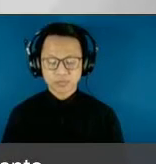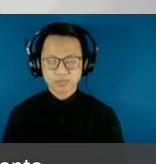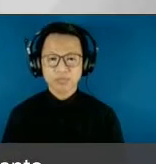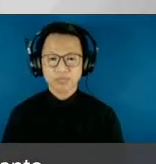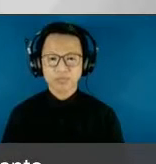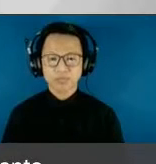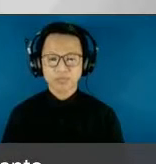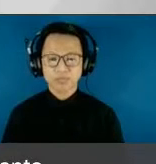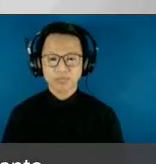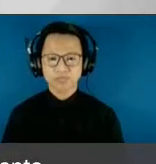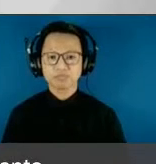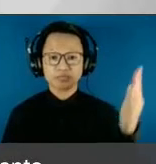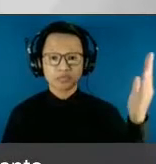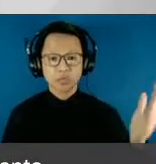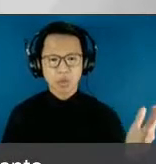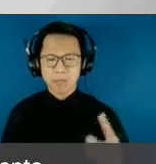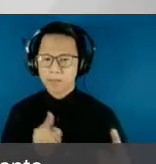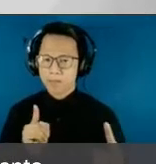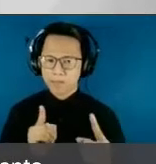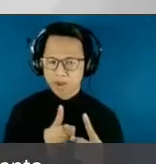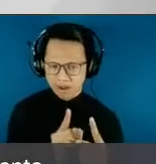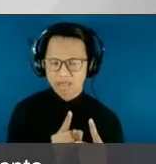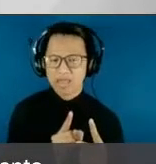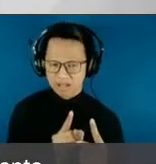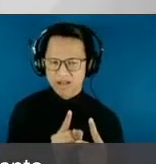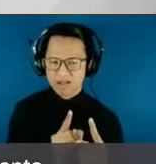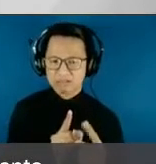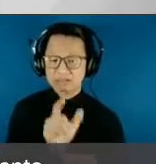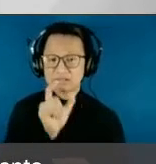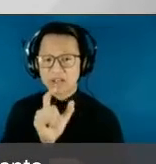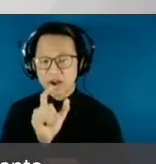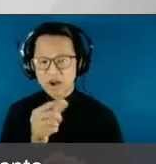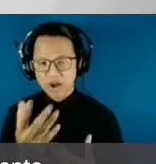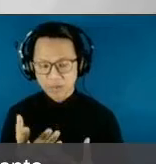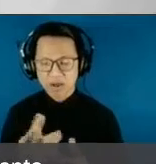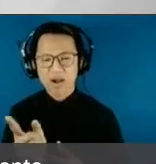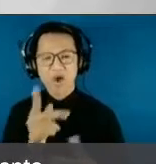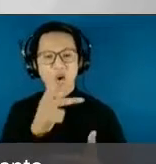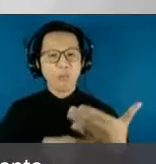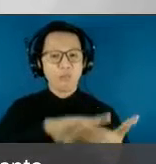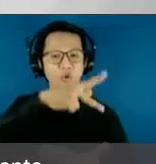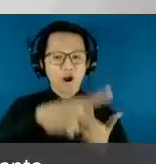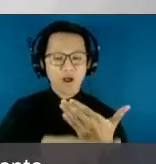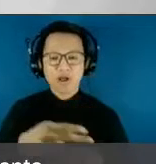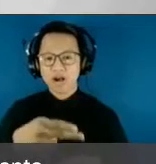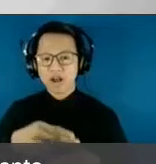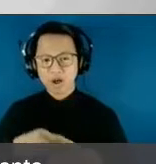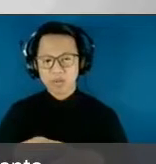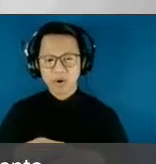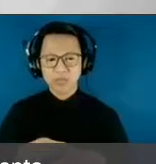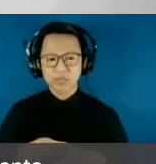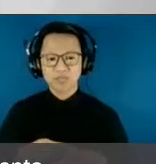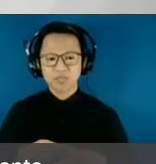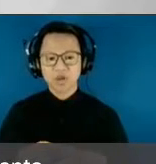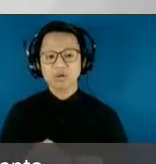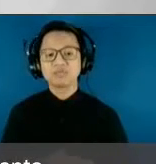dalam beberapa approach kita di sustainability, salah satunya adalah kita ada program yang bernama Workplace Inclusions